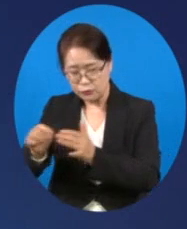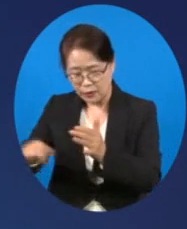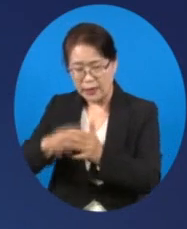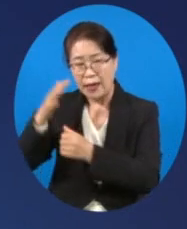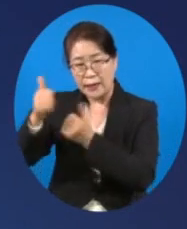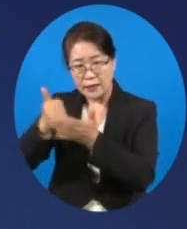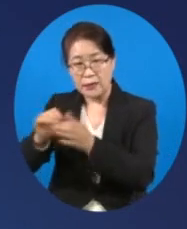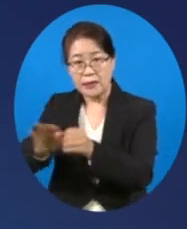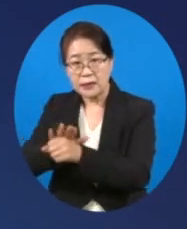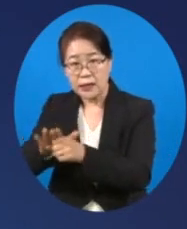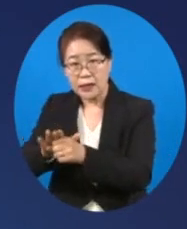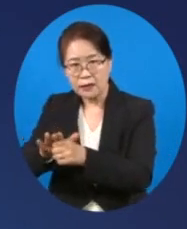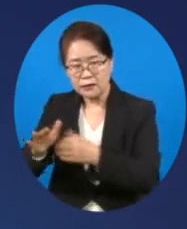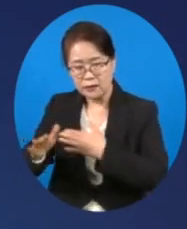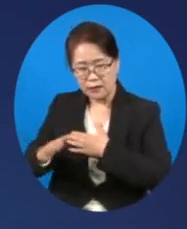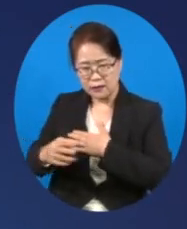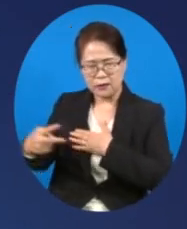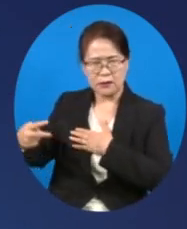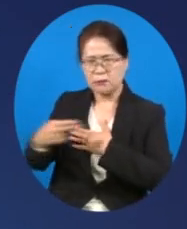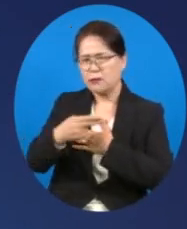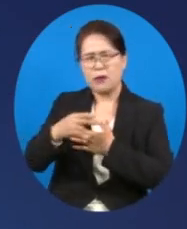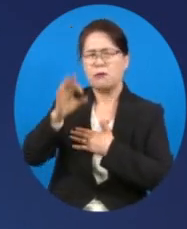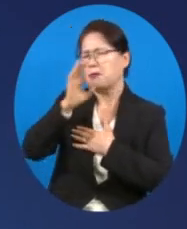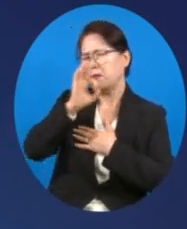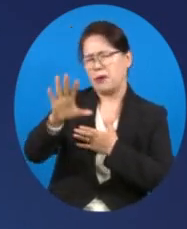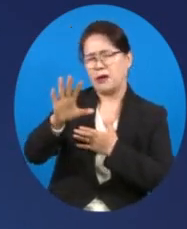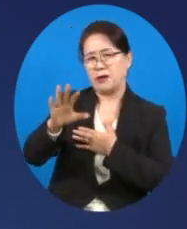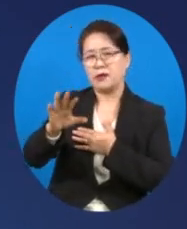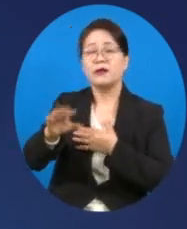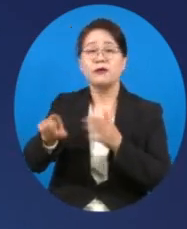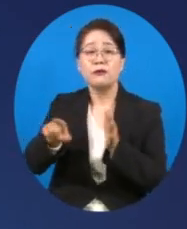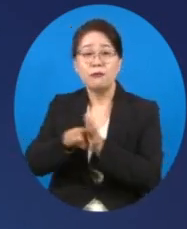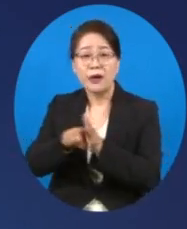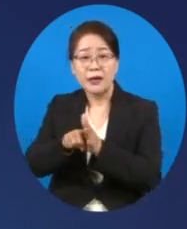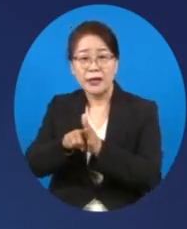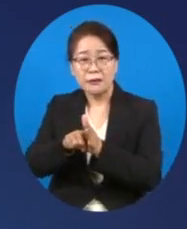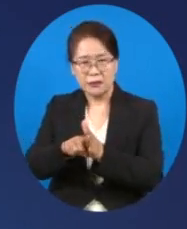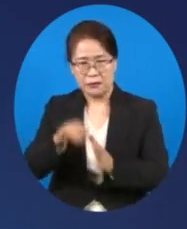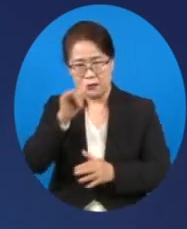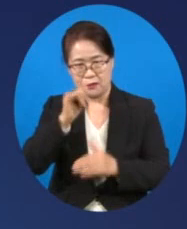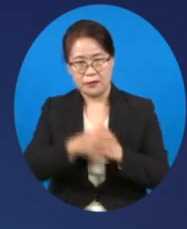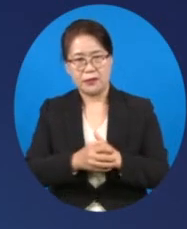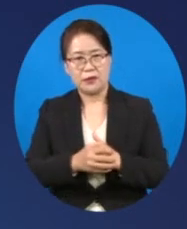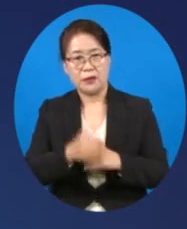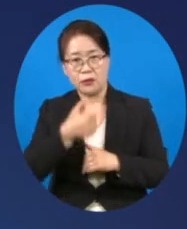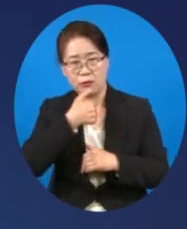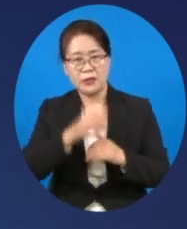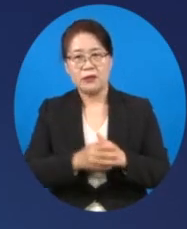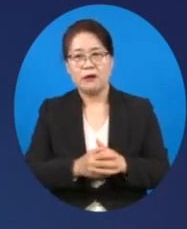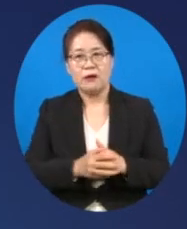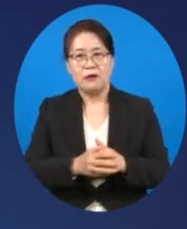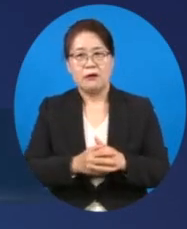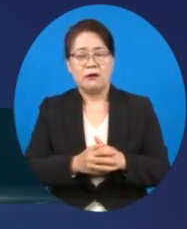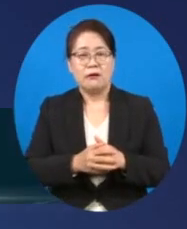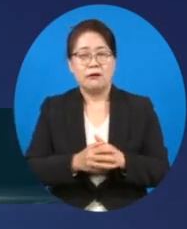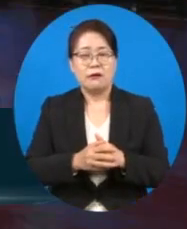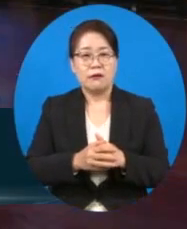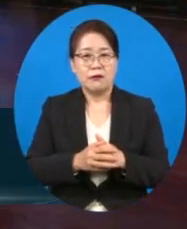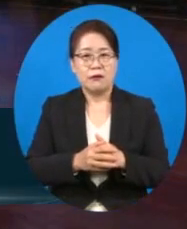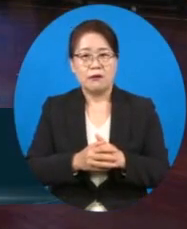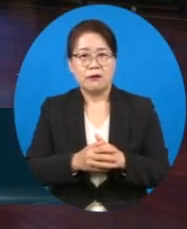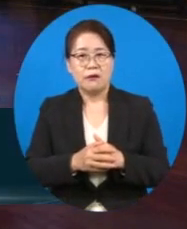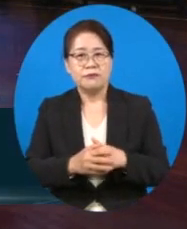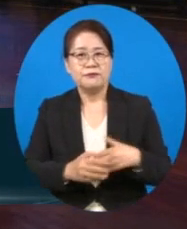하나님의 사랑에서 나를 끊을 수 없다는 확신이 있었어요 그래서 로마서 8장 38절과 39절에서 이렇게 고백합니다